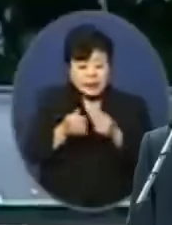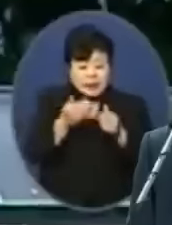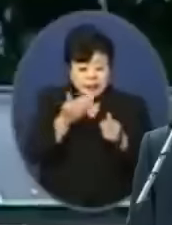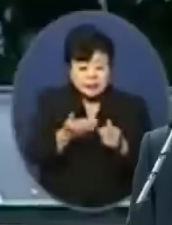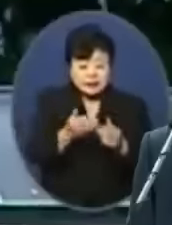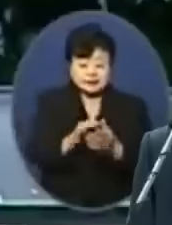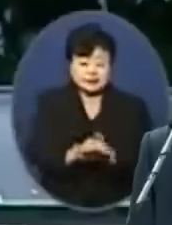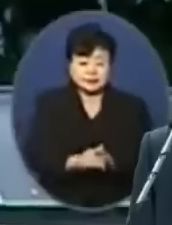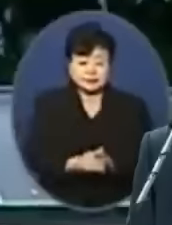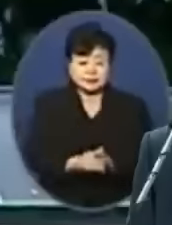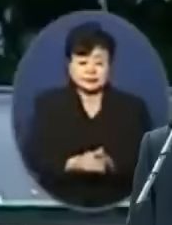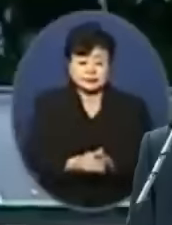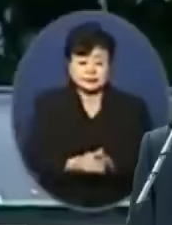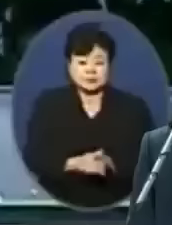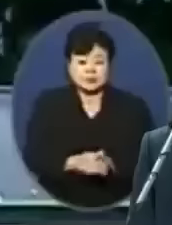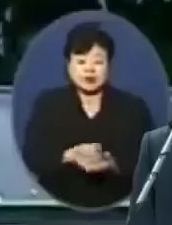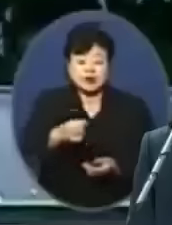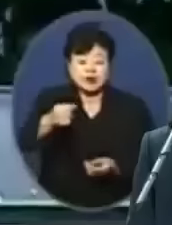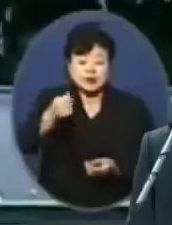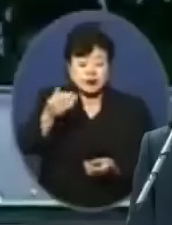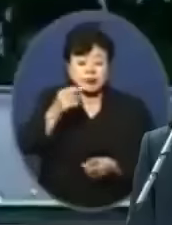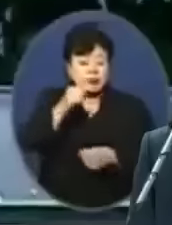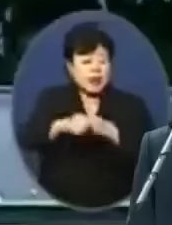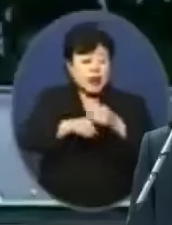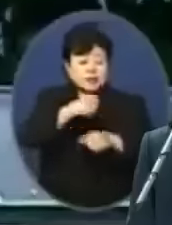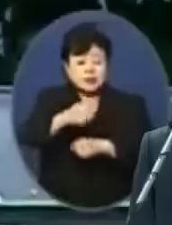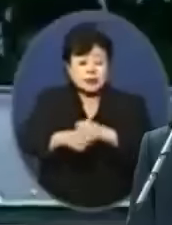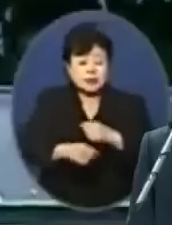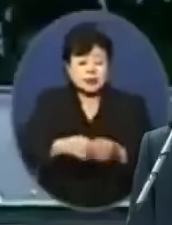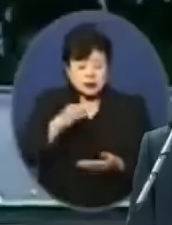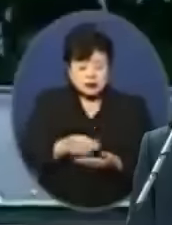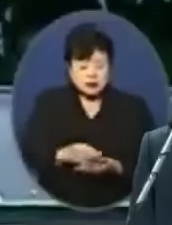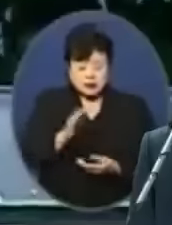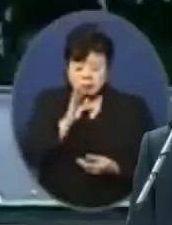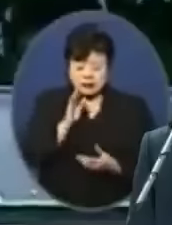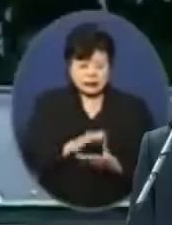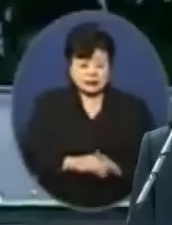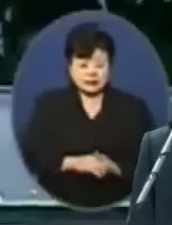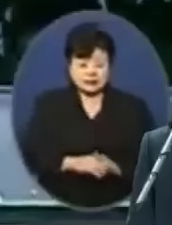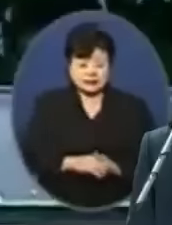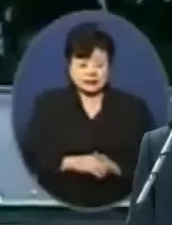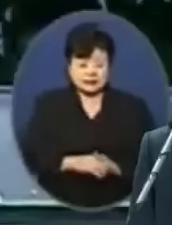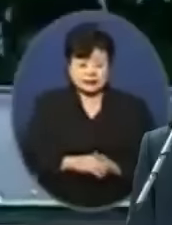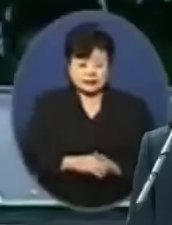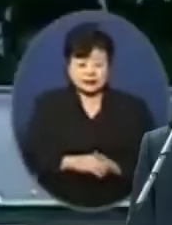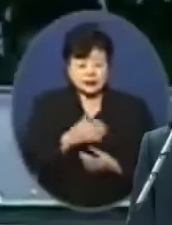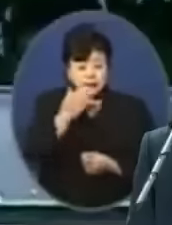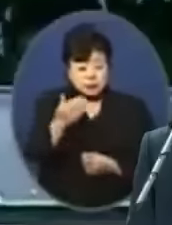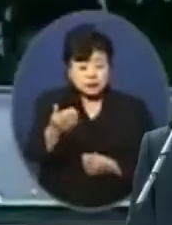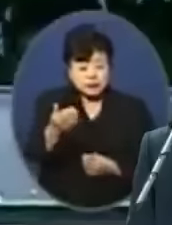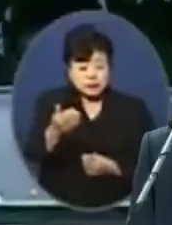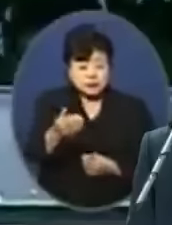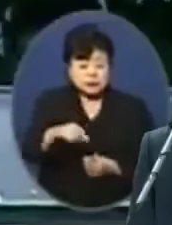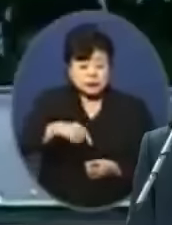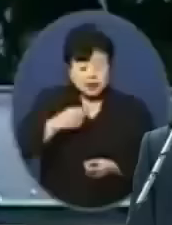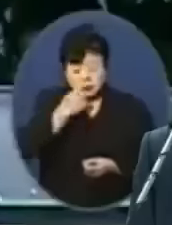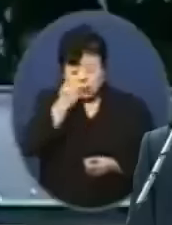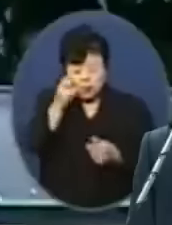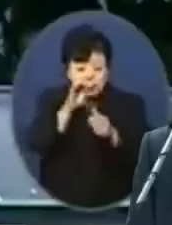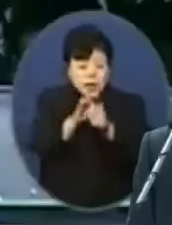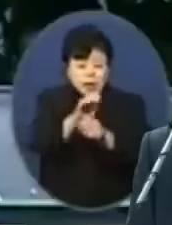하나님의 소유를 여러분 마음대로 천하게 되어서는 안 되는 것입니다. 여러분이 여러분을 잘